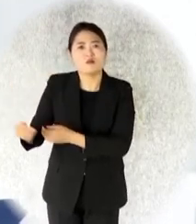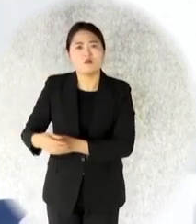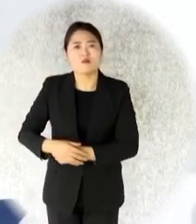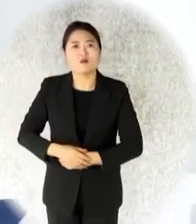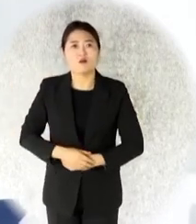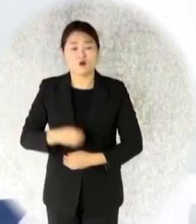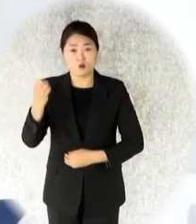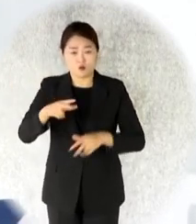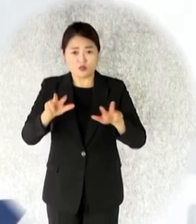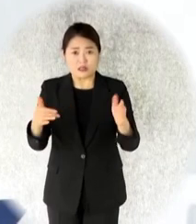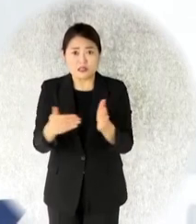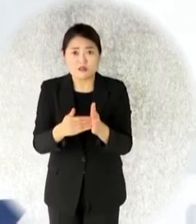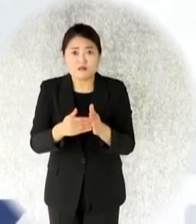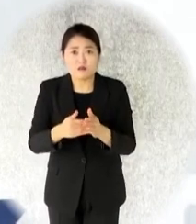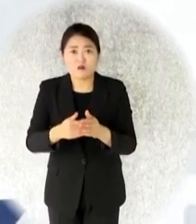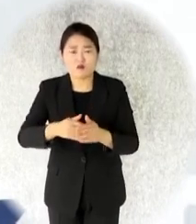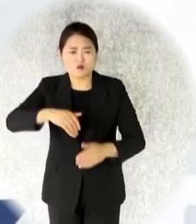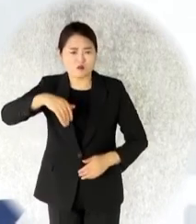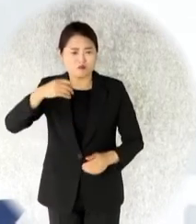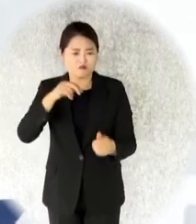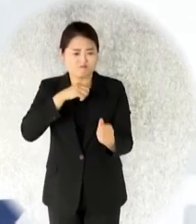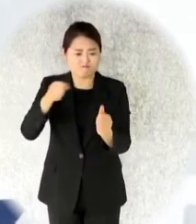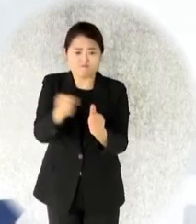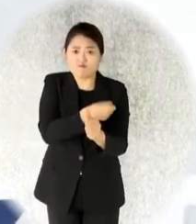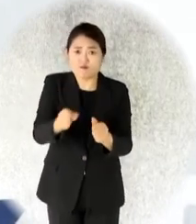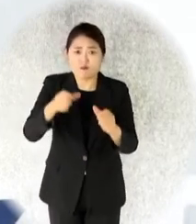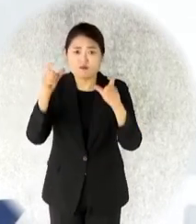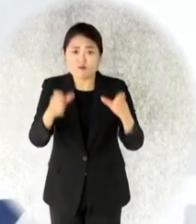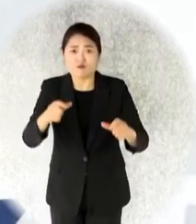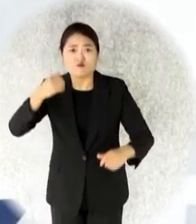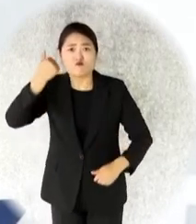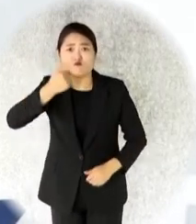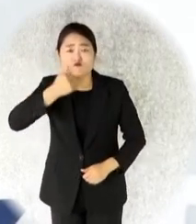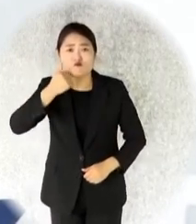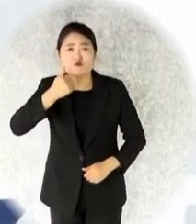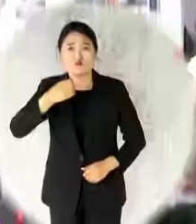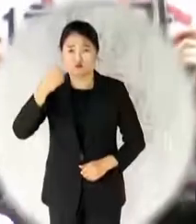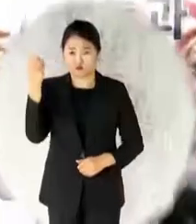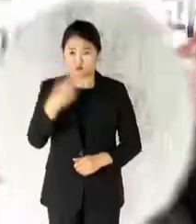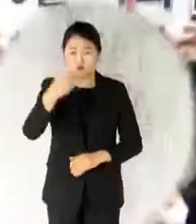지금까지 누가 점을 받고 누가 사죄했나요